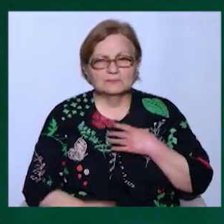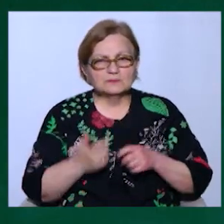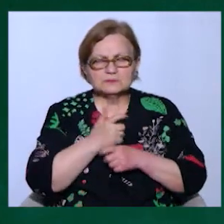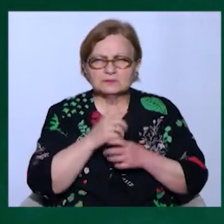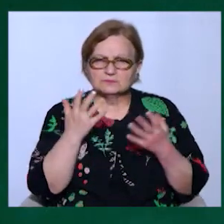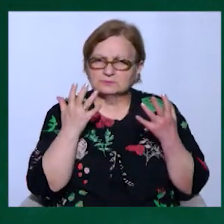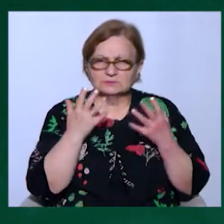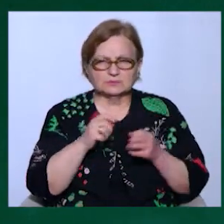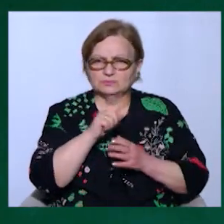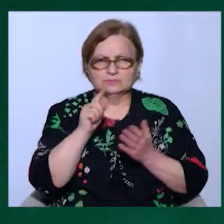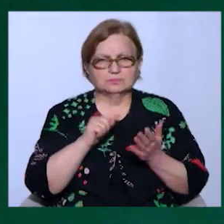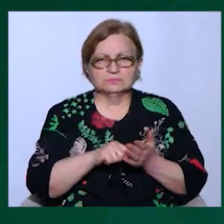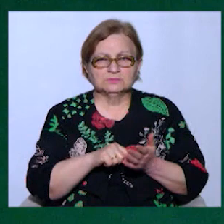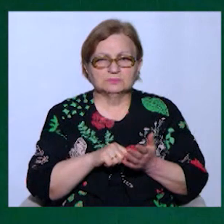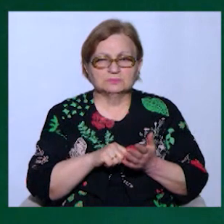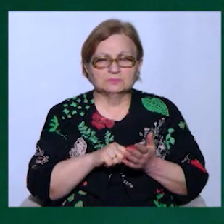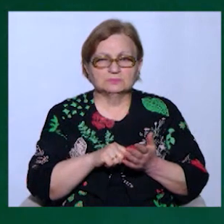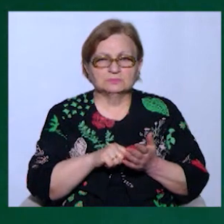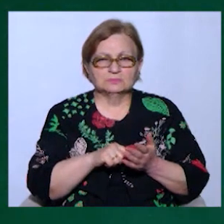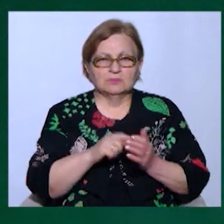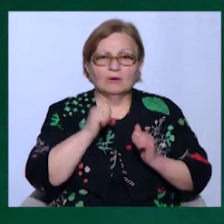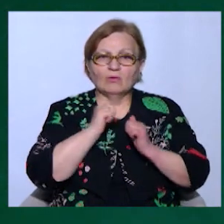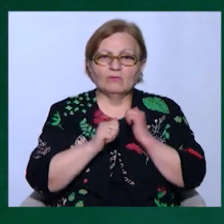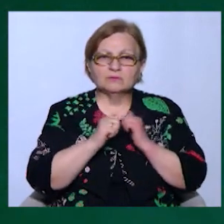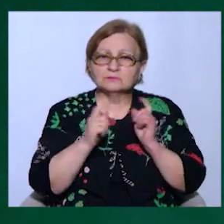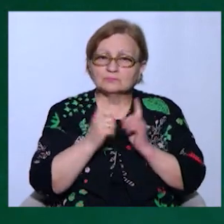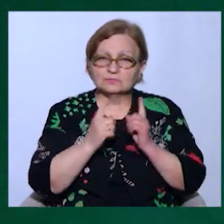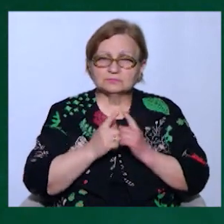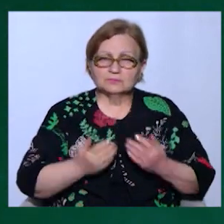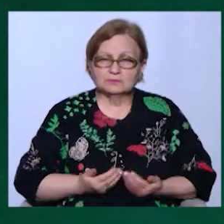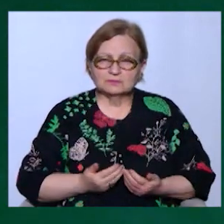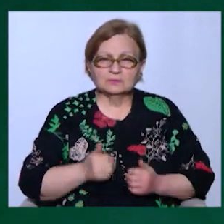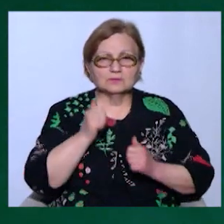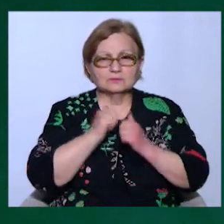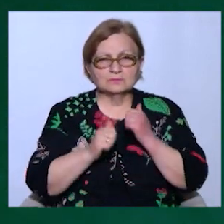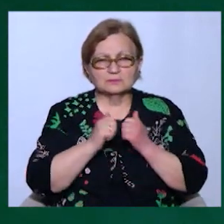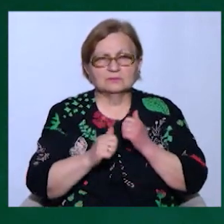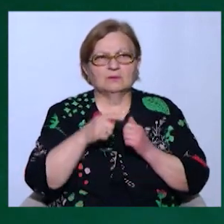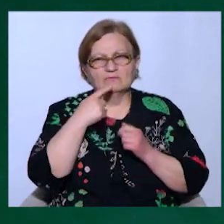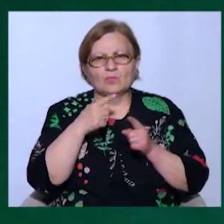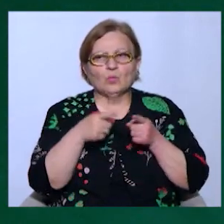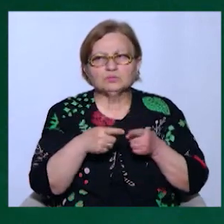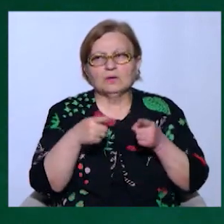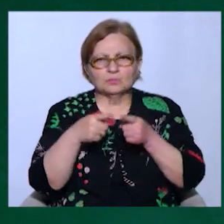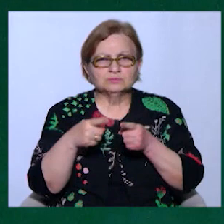სერიოზული საკითხი, რომელიც ყოველდღე ხდება ცხოვრებაში. სულ ლაპარაკობთ